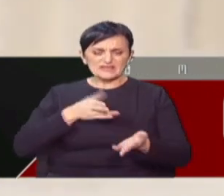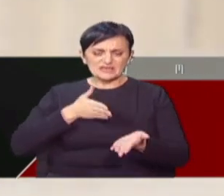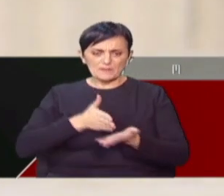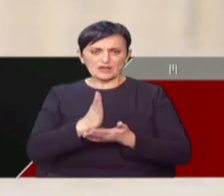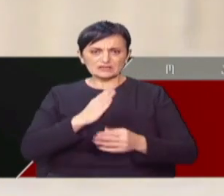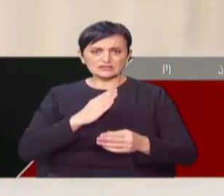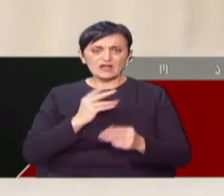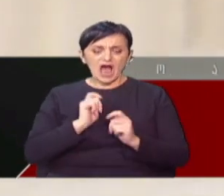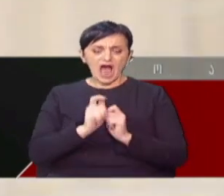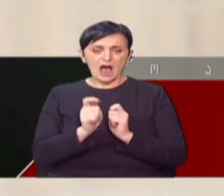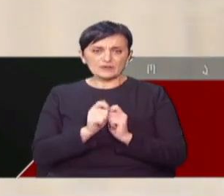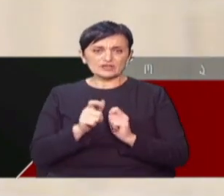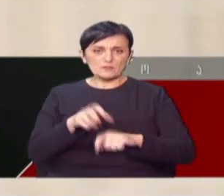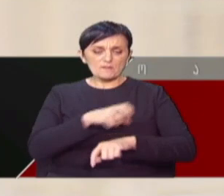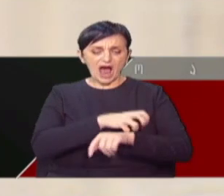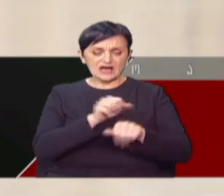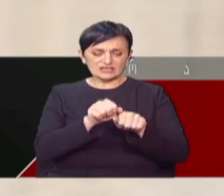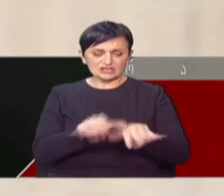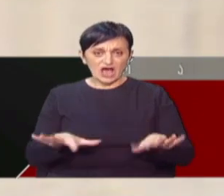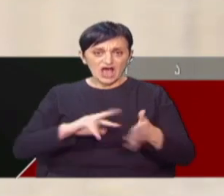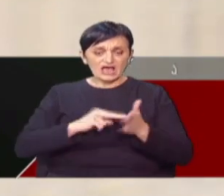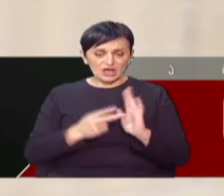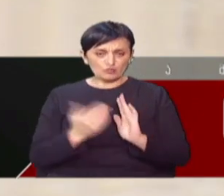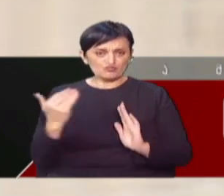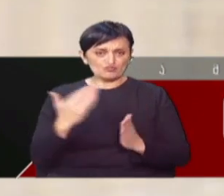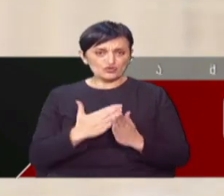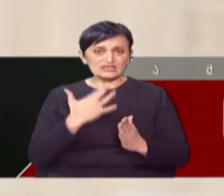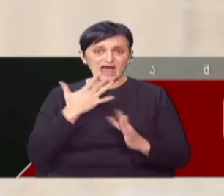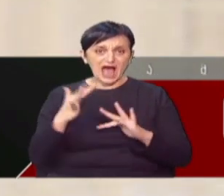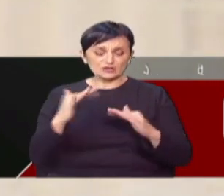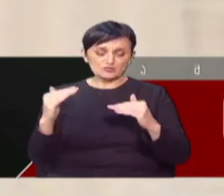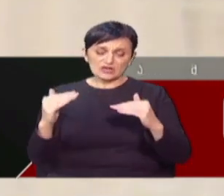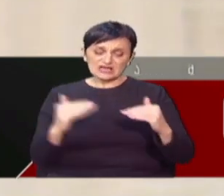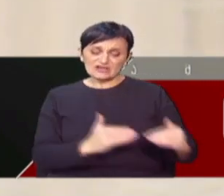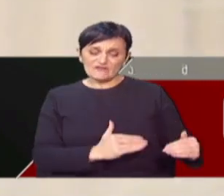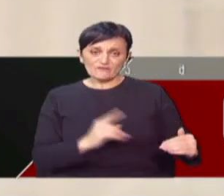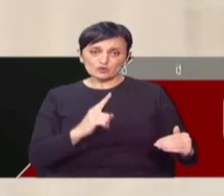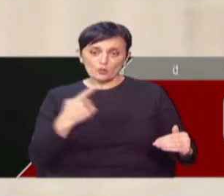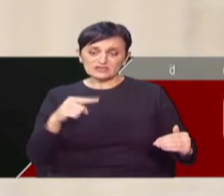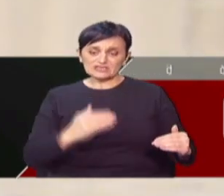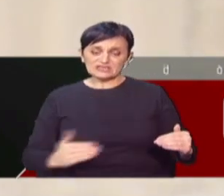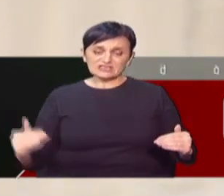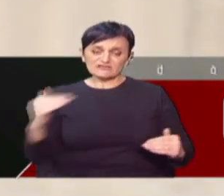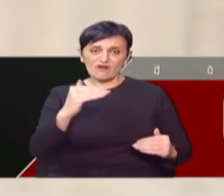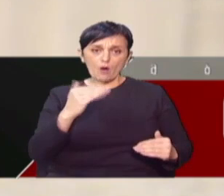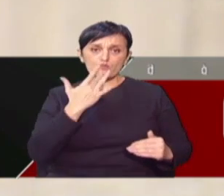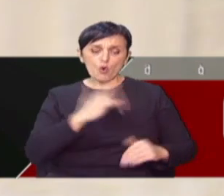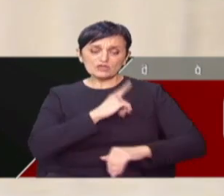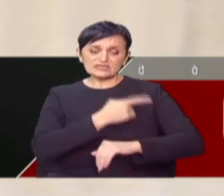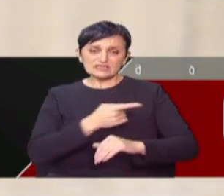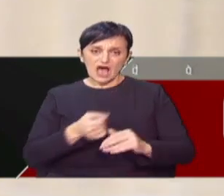seps partis daşla siyari saseti gegma rom nasmuz roba kovitasyon rom sva politikuri zala